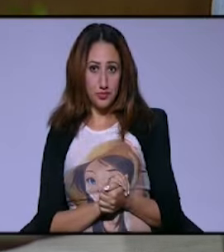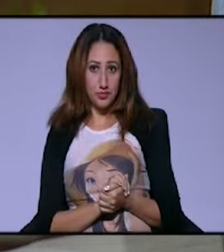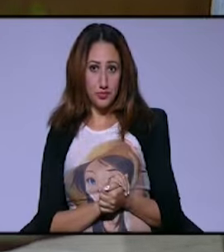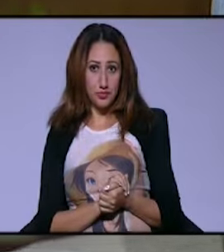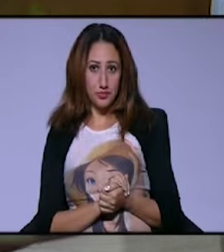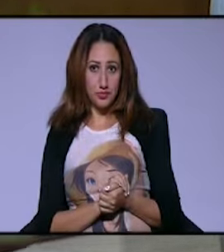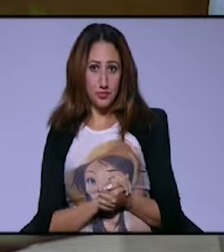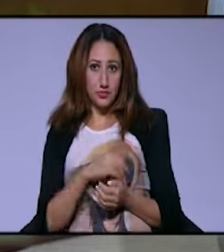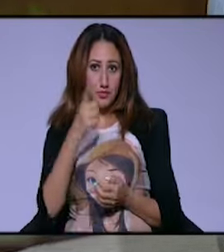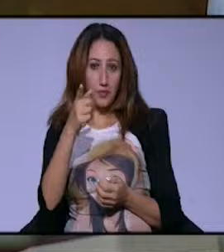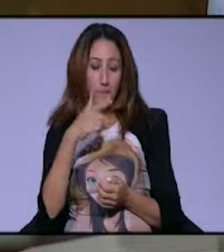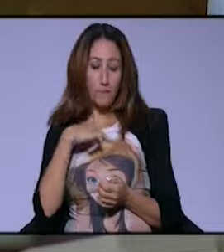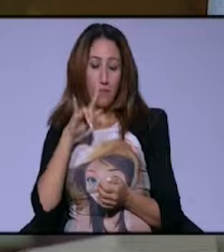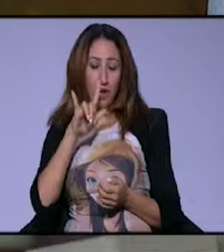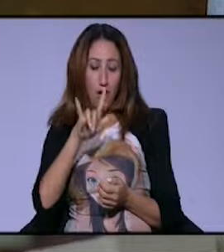عاشق